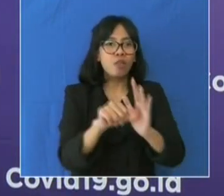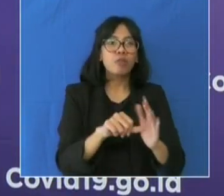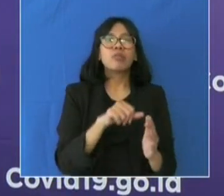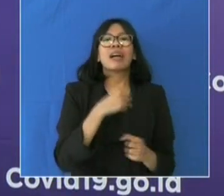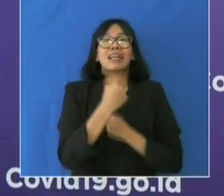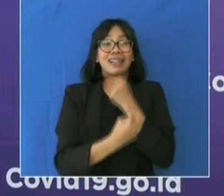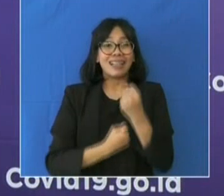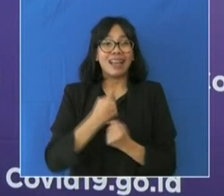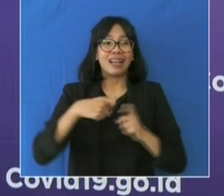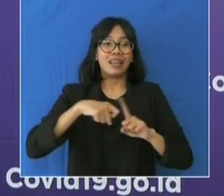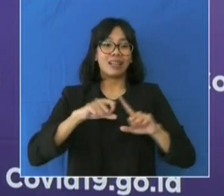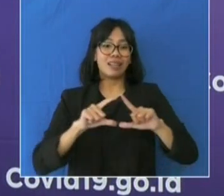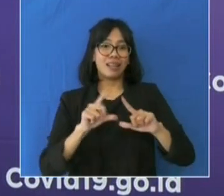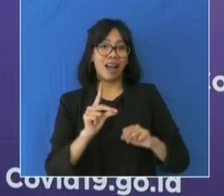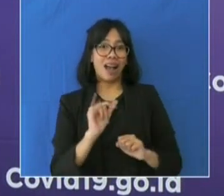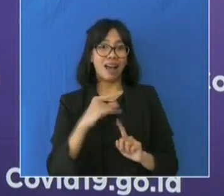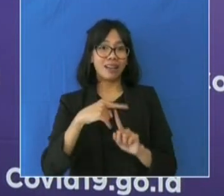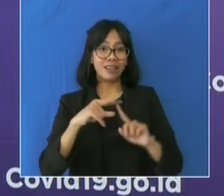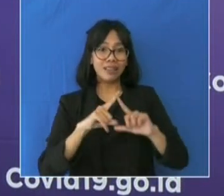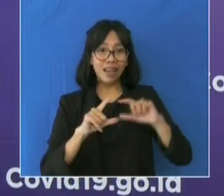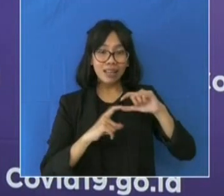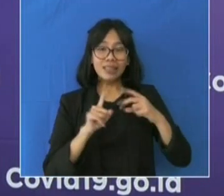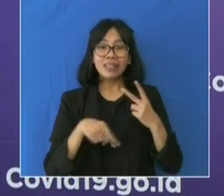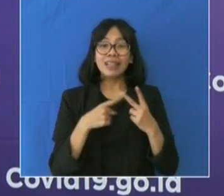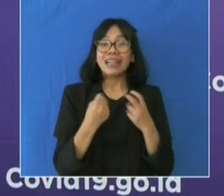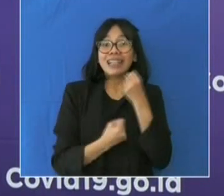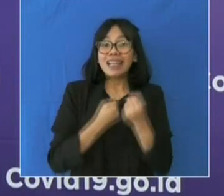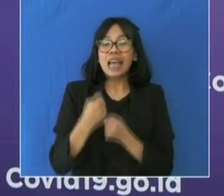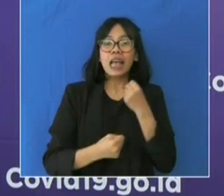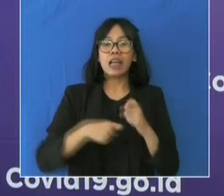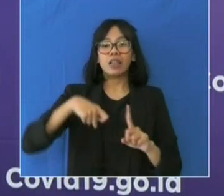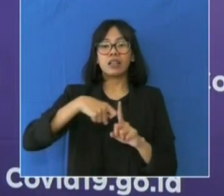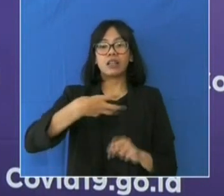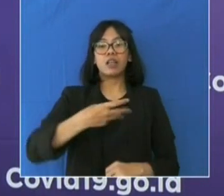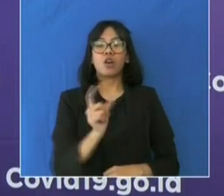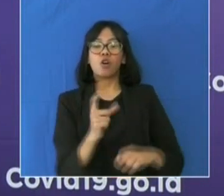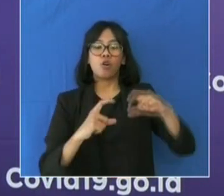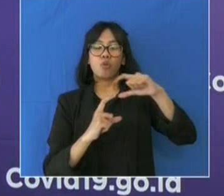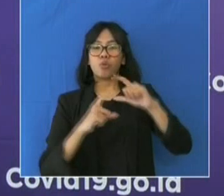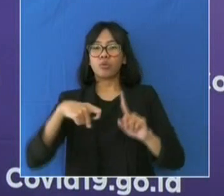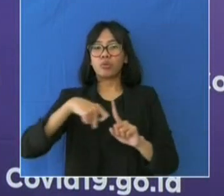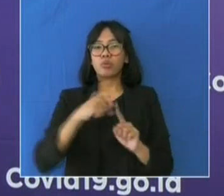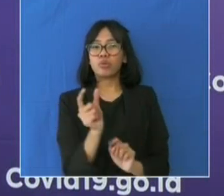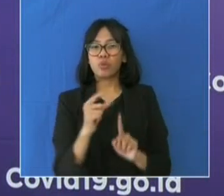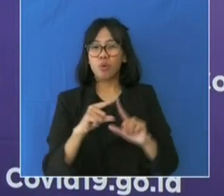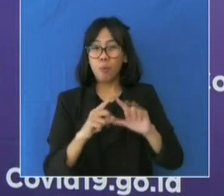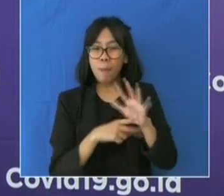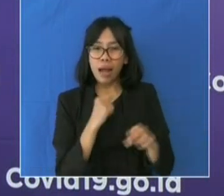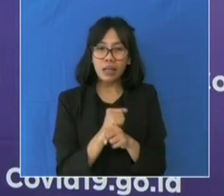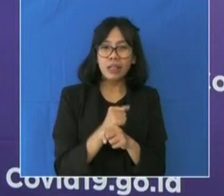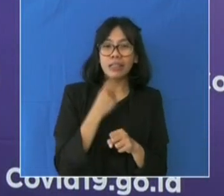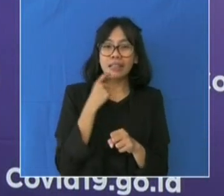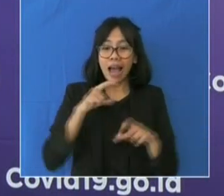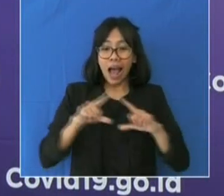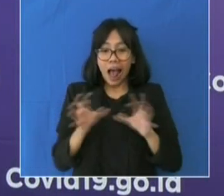kegiatan-kegiatan Caritas dan PC kecukupan dalam menyediakan bantuan bantuan alat pencegahan kebersihan